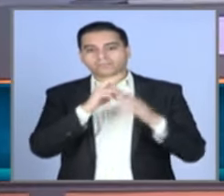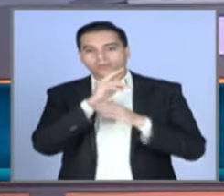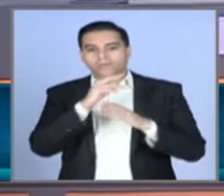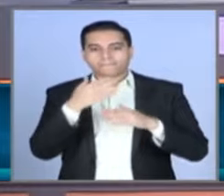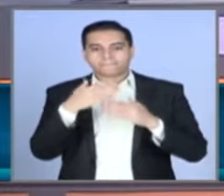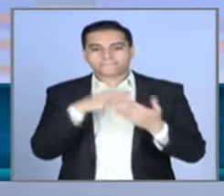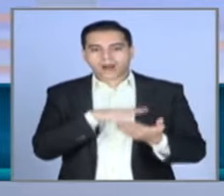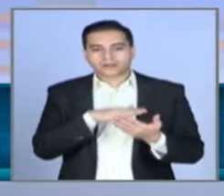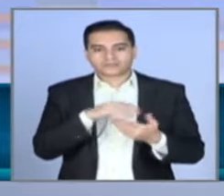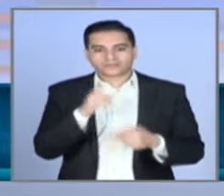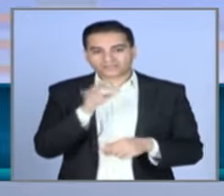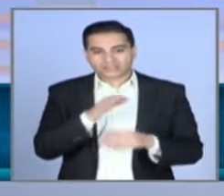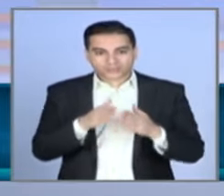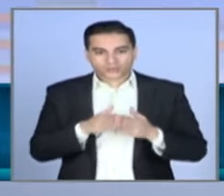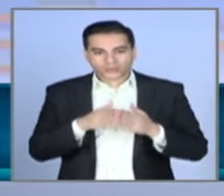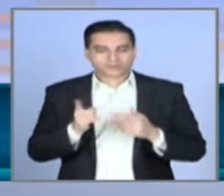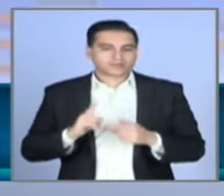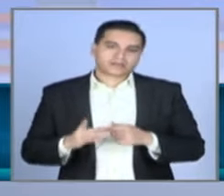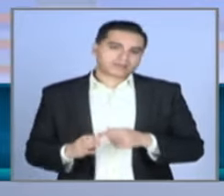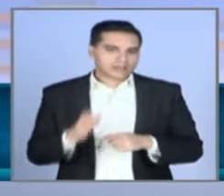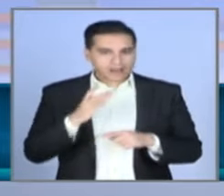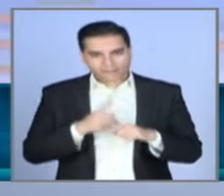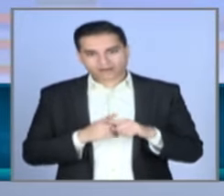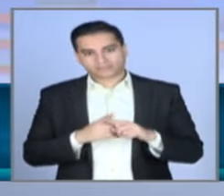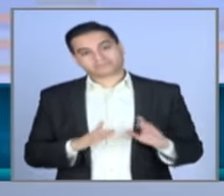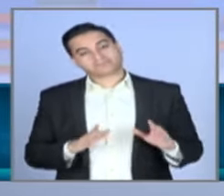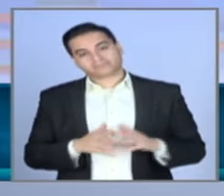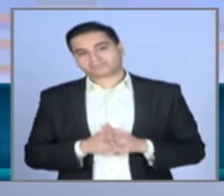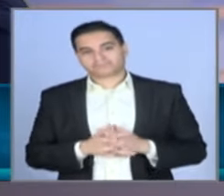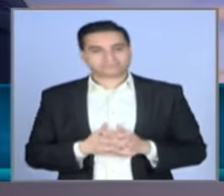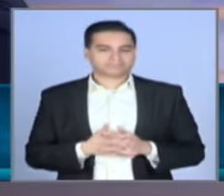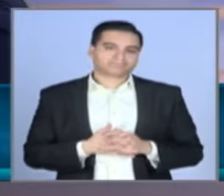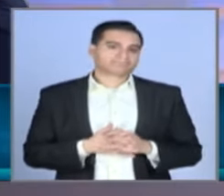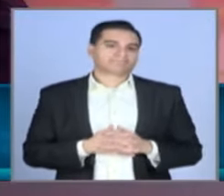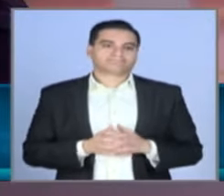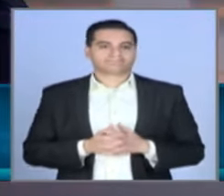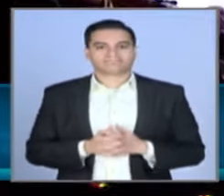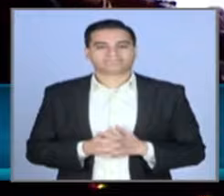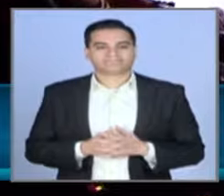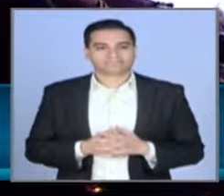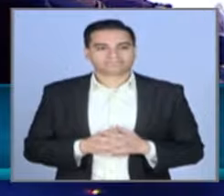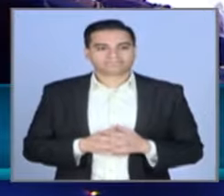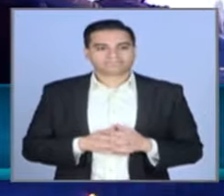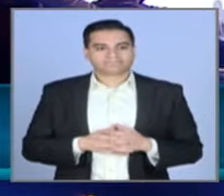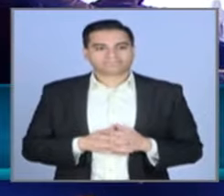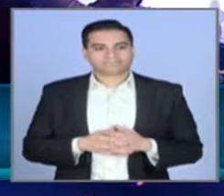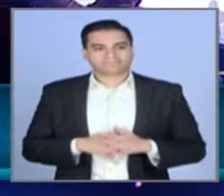إجابتك؟ السويس؟ لا، مش في السويس. إجابة خاطئة.